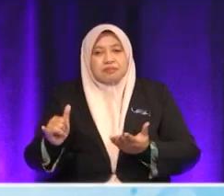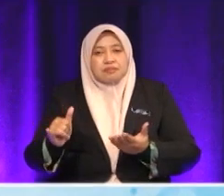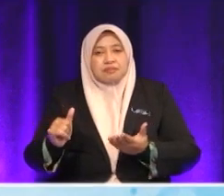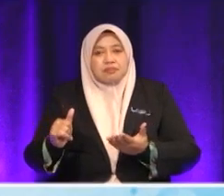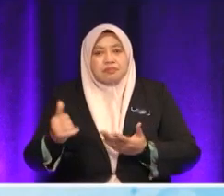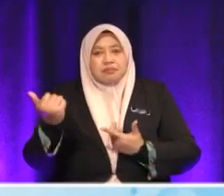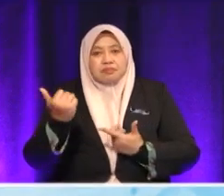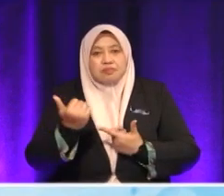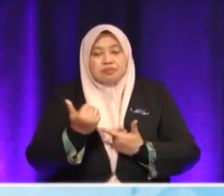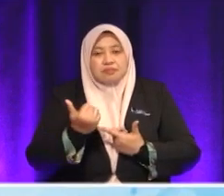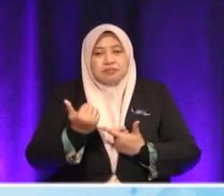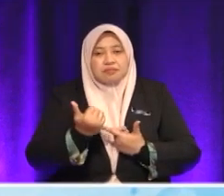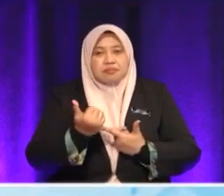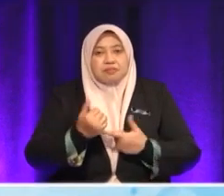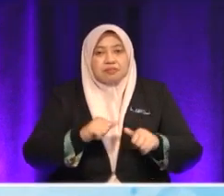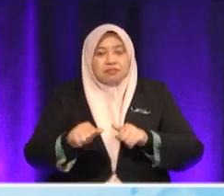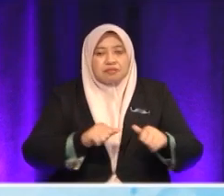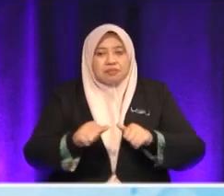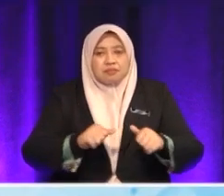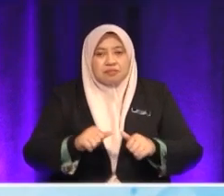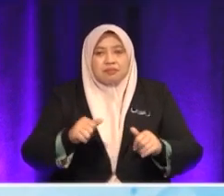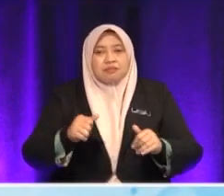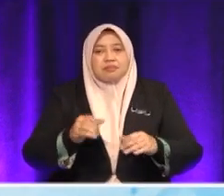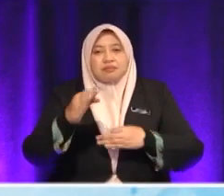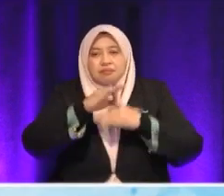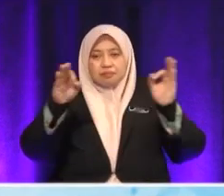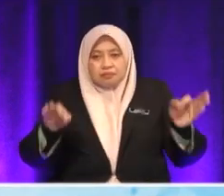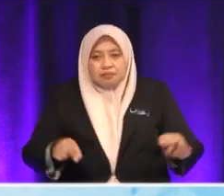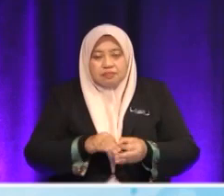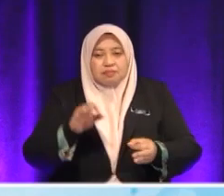yang ketujuh ilah aktifkan frame 50